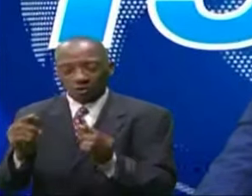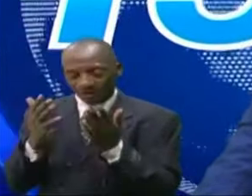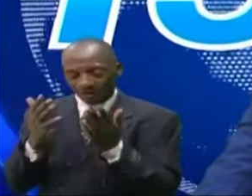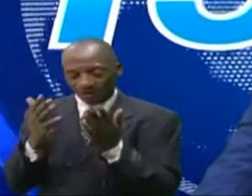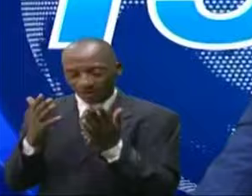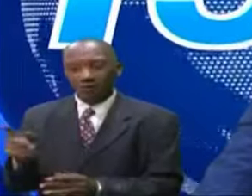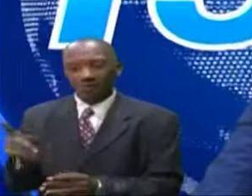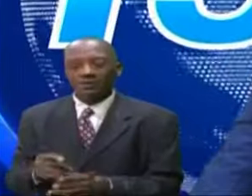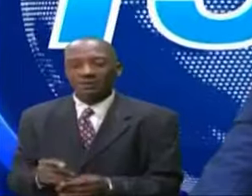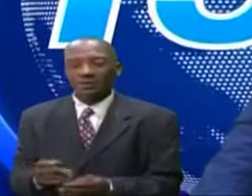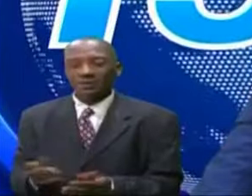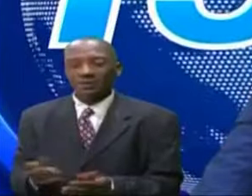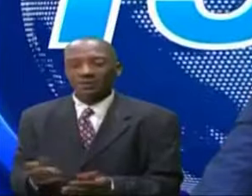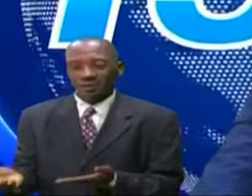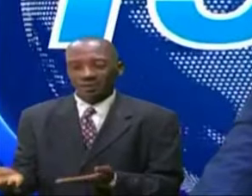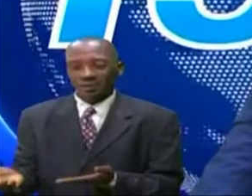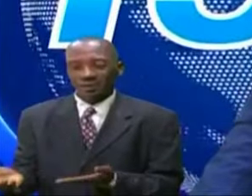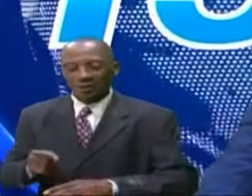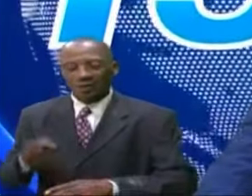de la rentrée